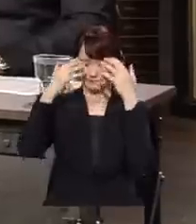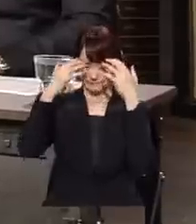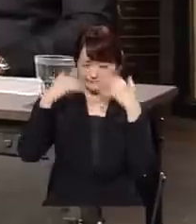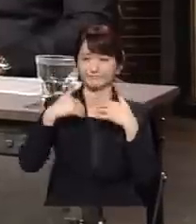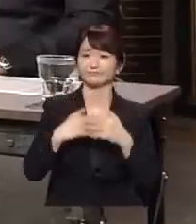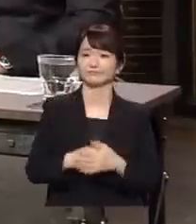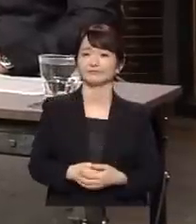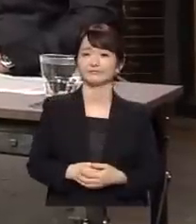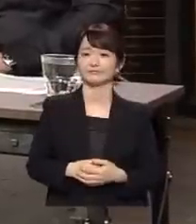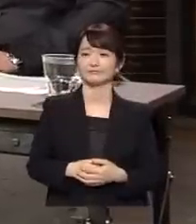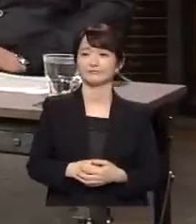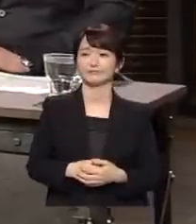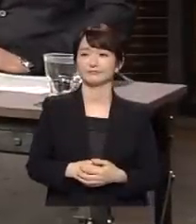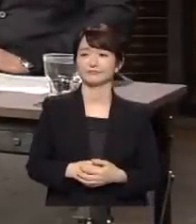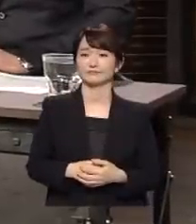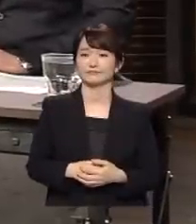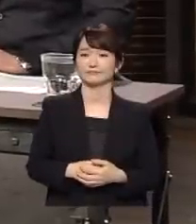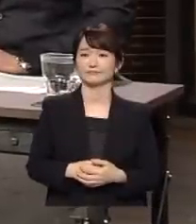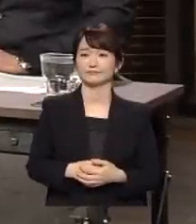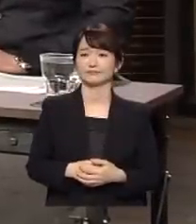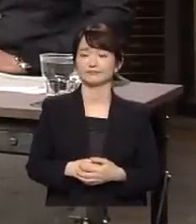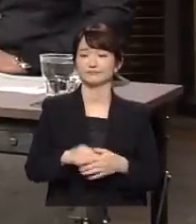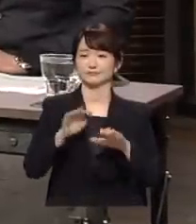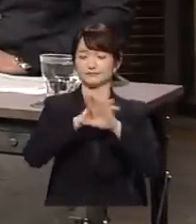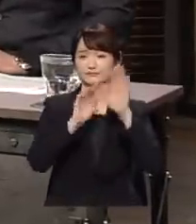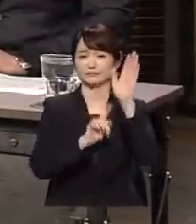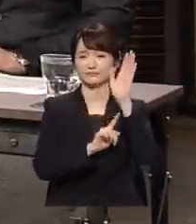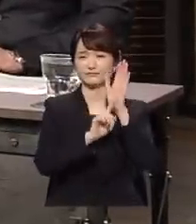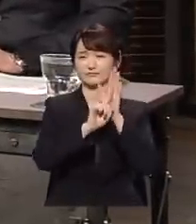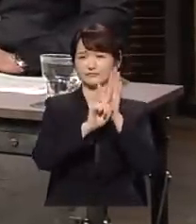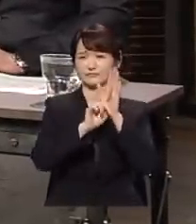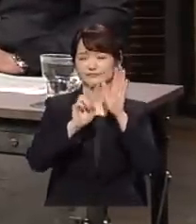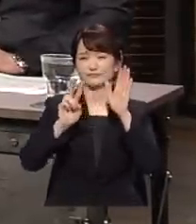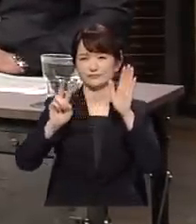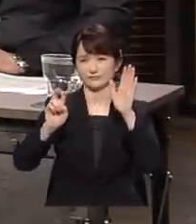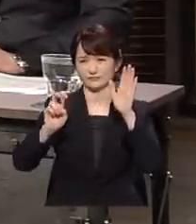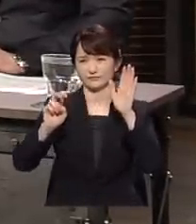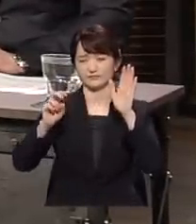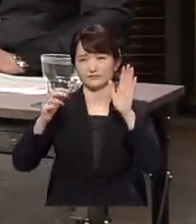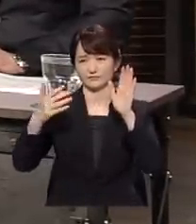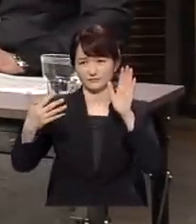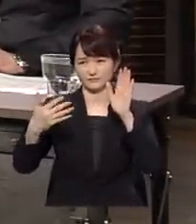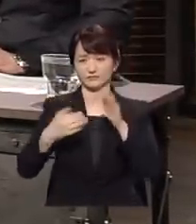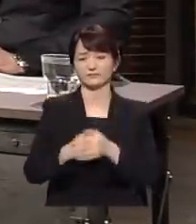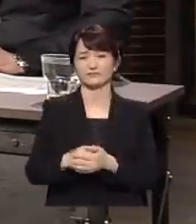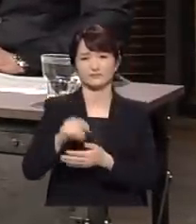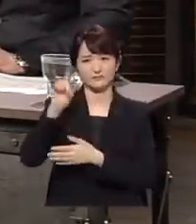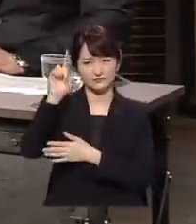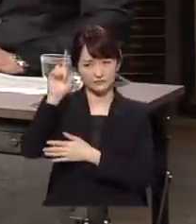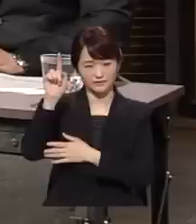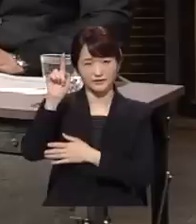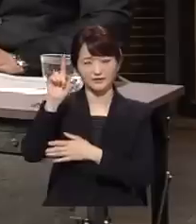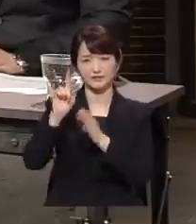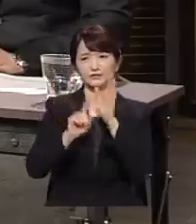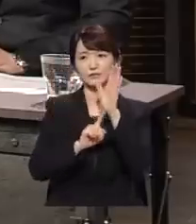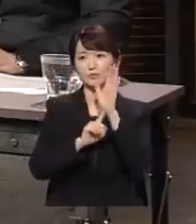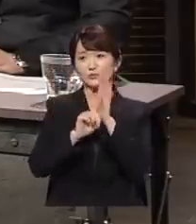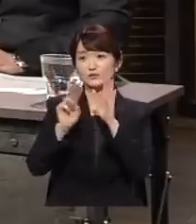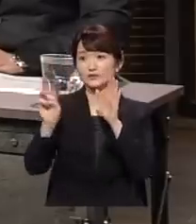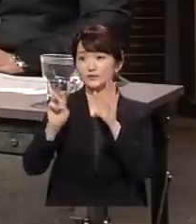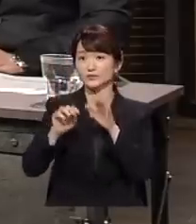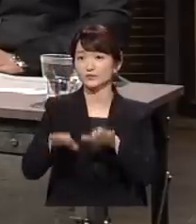같습니다. 29도까지 낮 최고 기온이 올랐고 내일은 또 30도까지 오른다는데. 교수님. 네. 오늘 근데 어떤